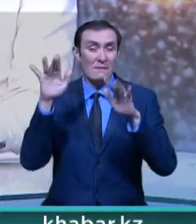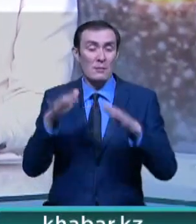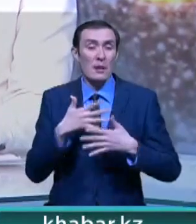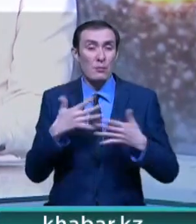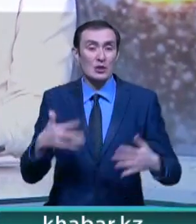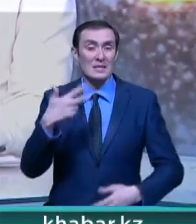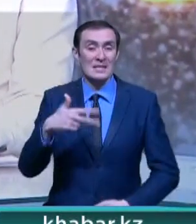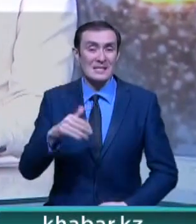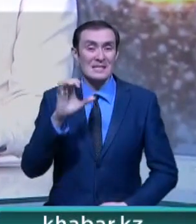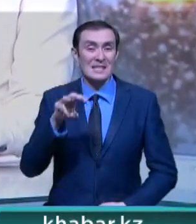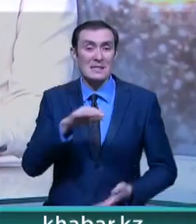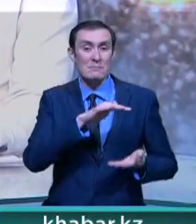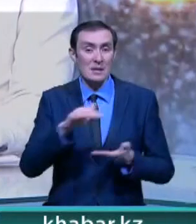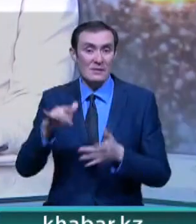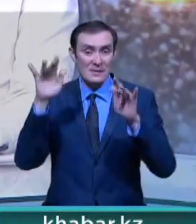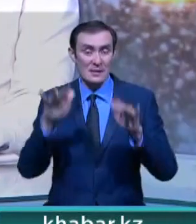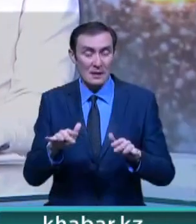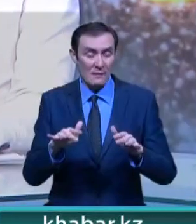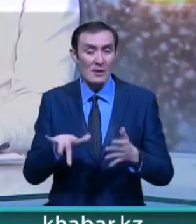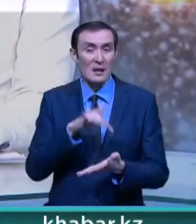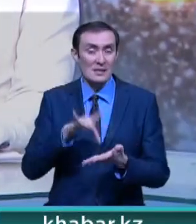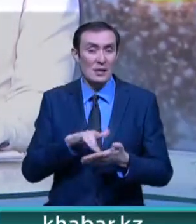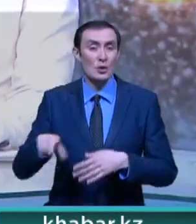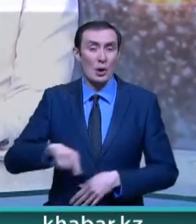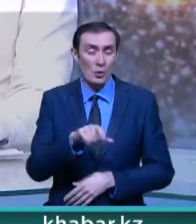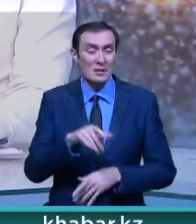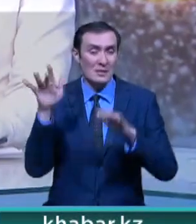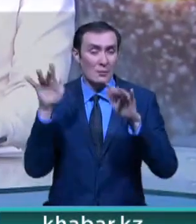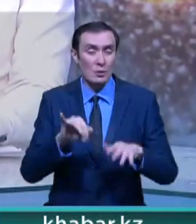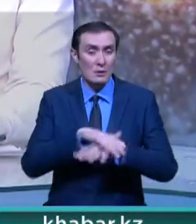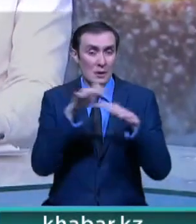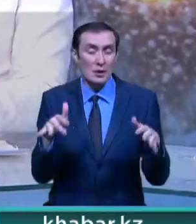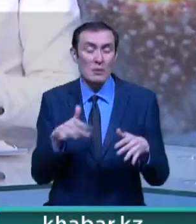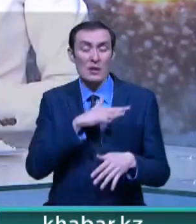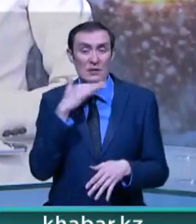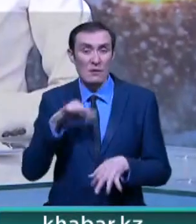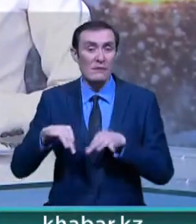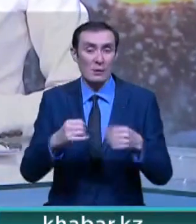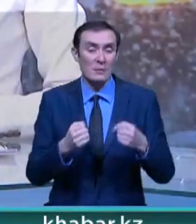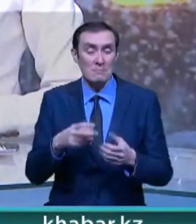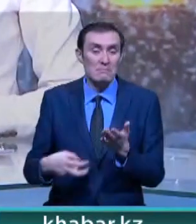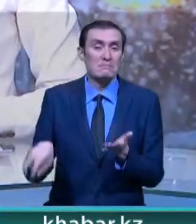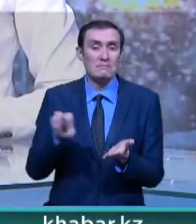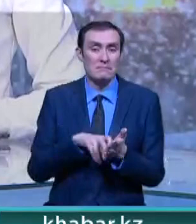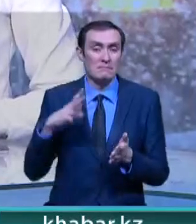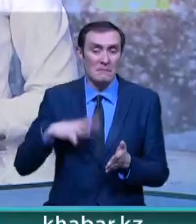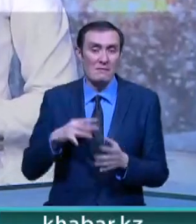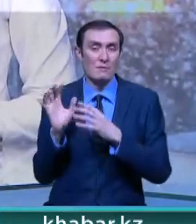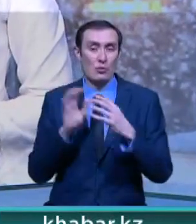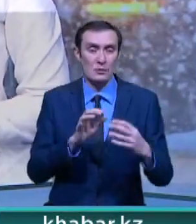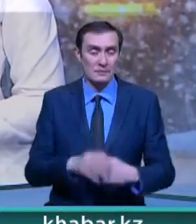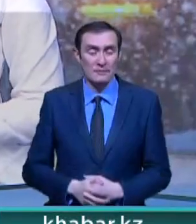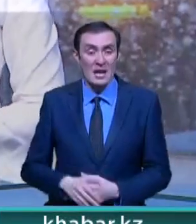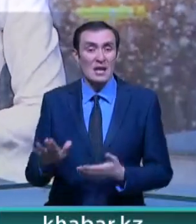больше 30 сантиметров снежных осадков. Городские дороги замело, и большинство автолюбителей вынуждены пересели на общественный транспорт.